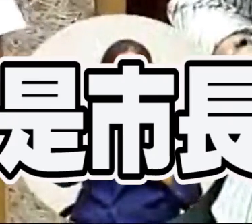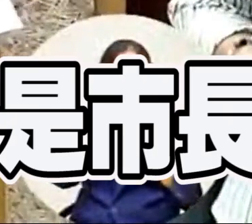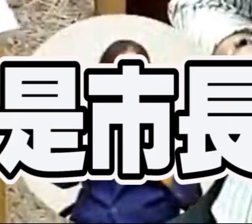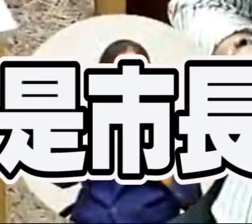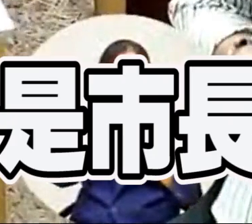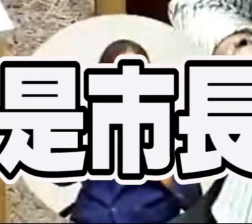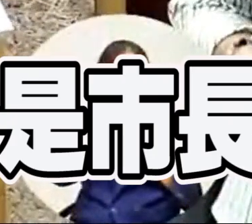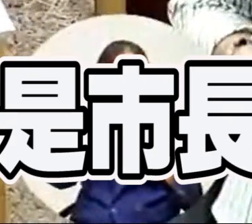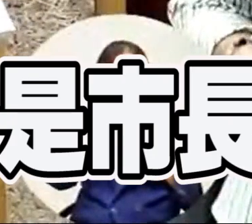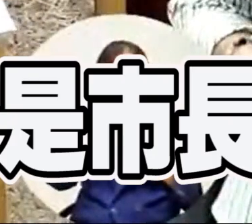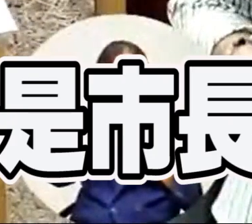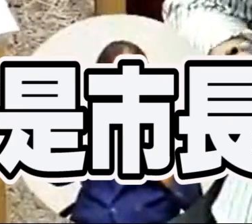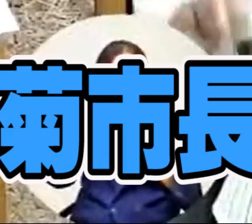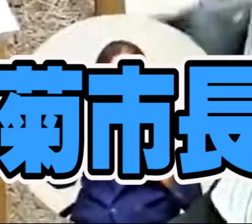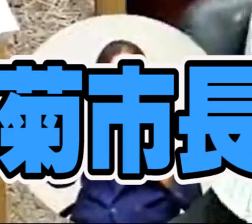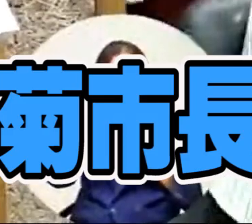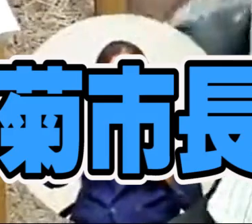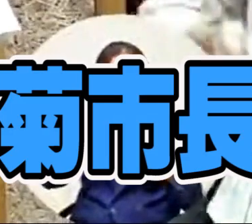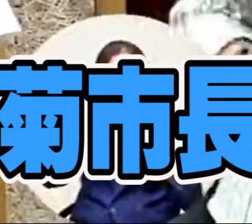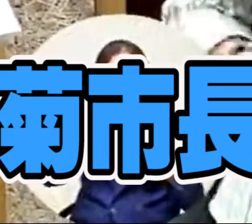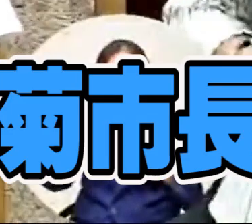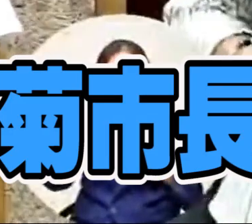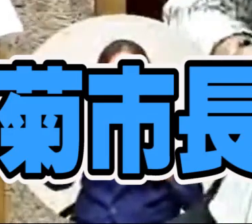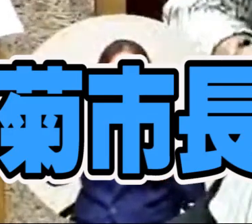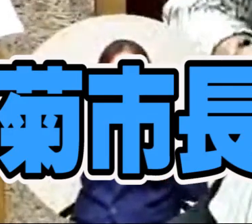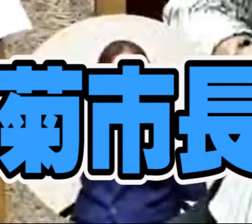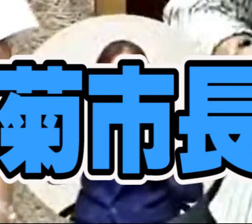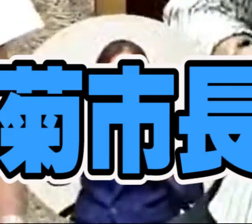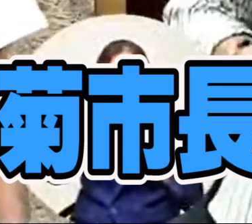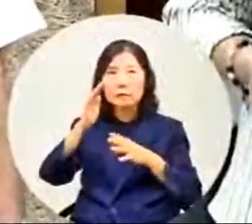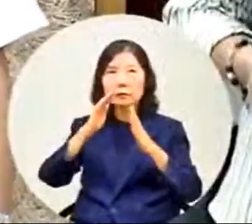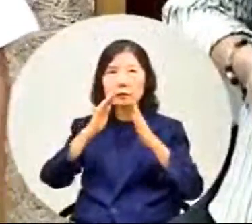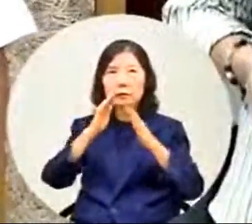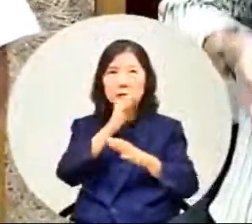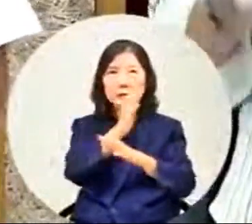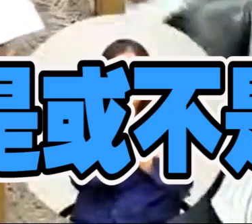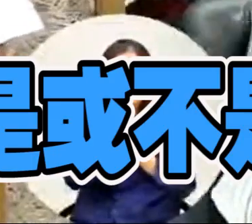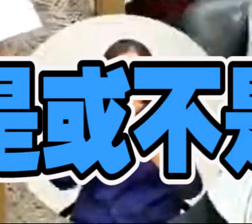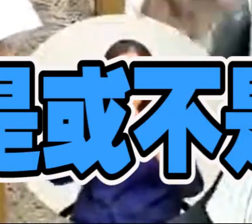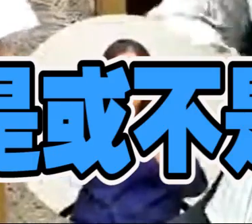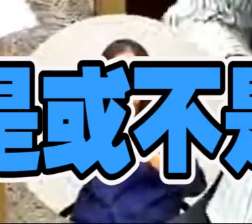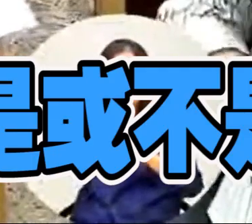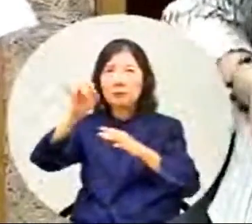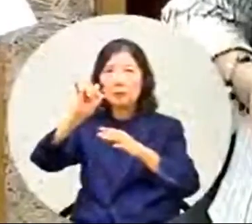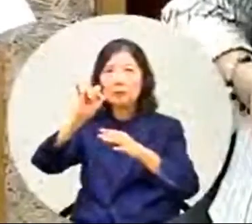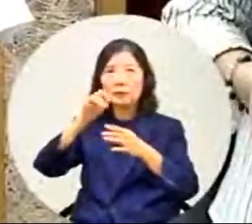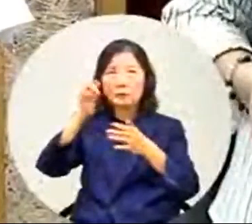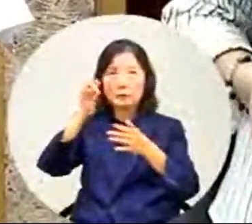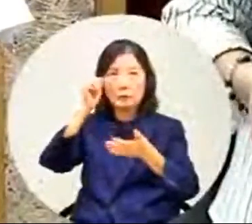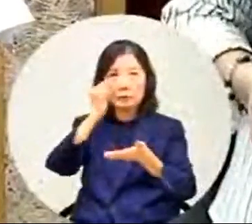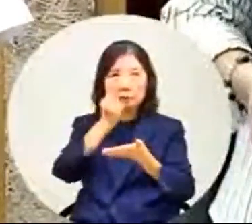公文是就是市长的假章。 好，是不是陈菊市长盖的章嘛？是或不是？